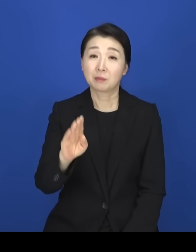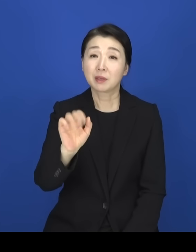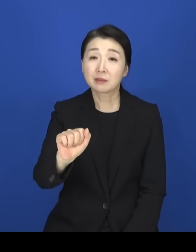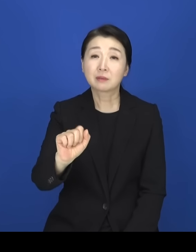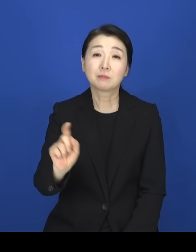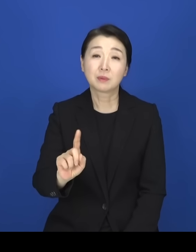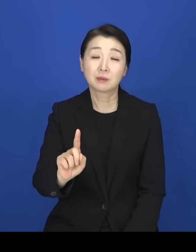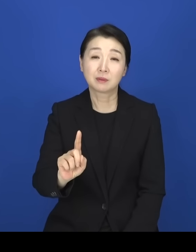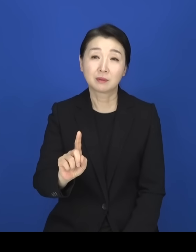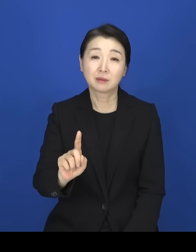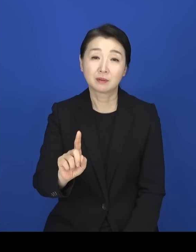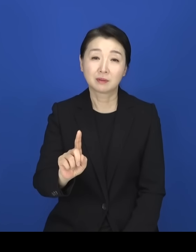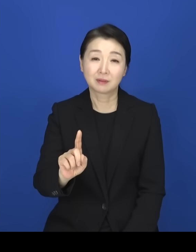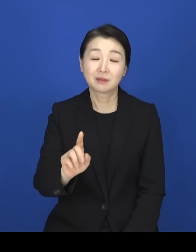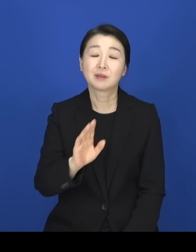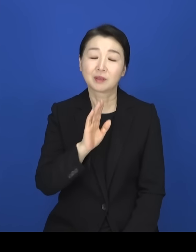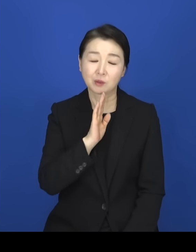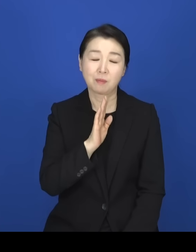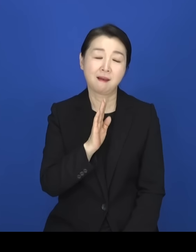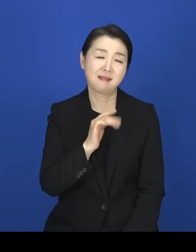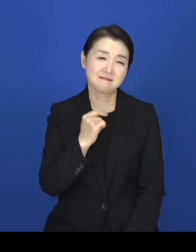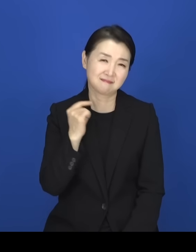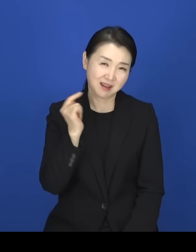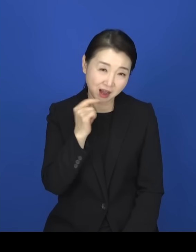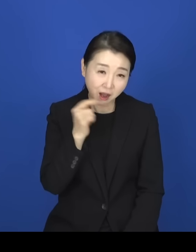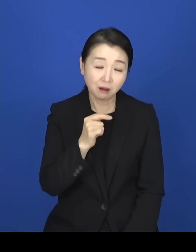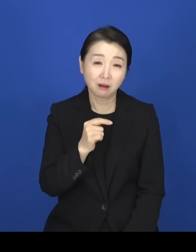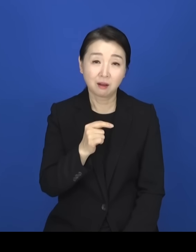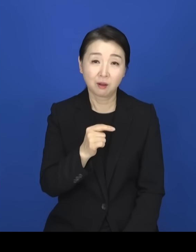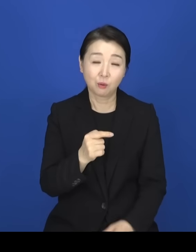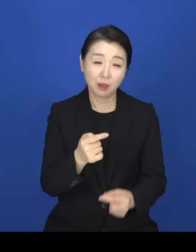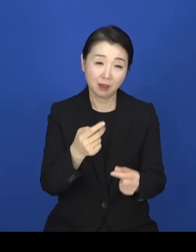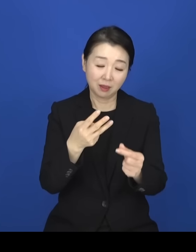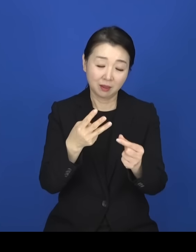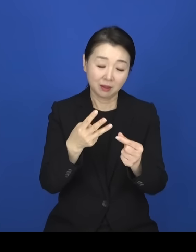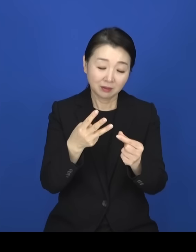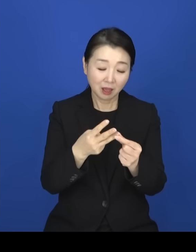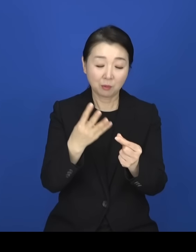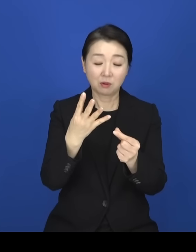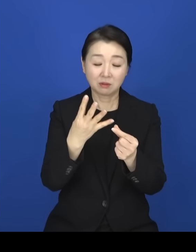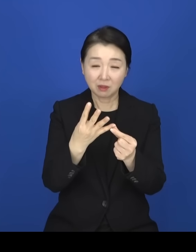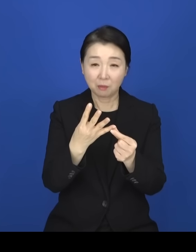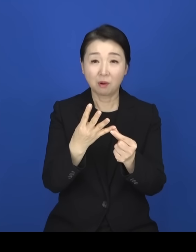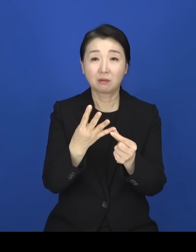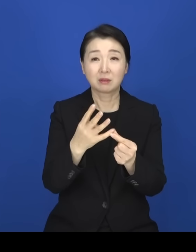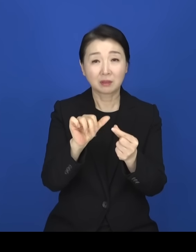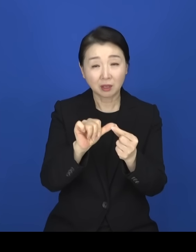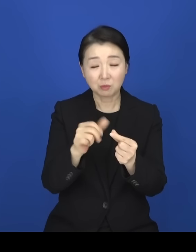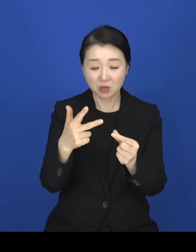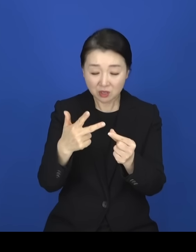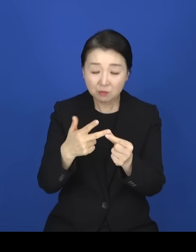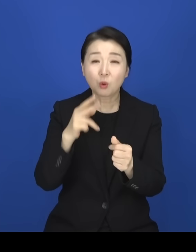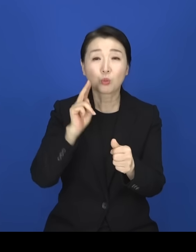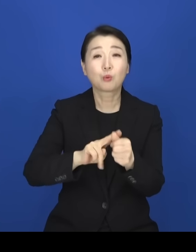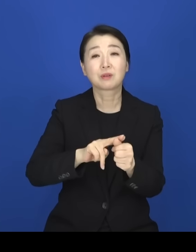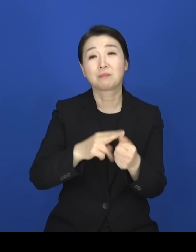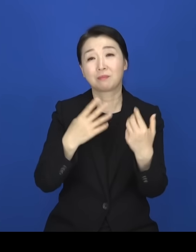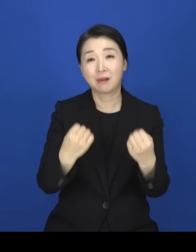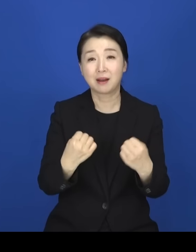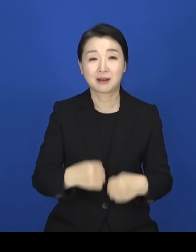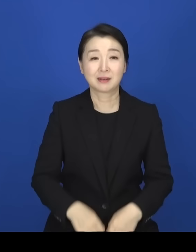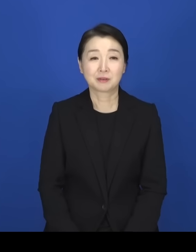KBS가 네 상당히 좀 3수, 4수, 5수 하신 분들 엄청 많던데요. 그렇죠. 막 7수까지도 있고. 예. 근데